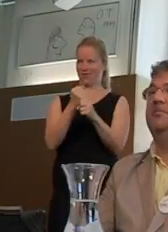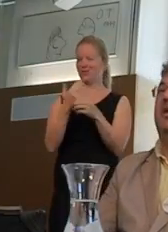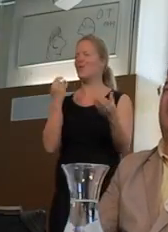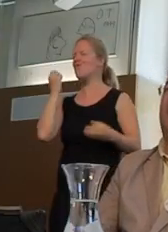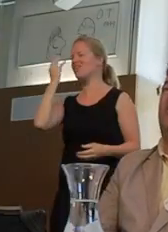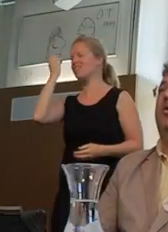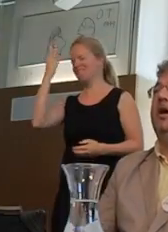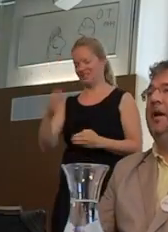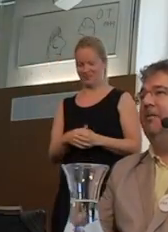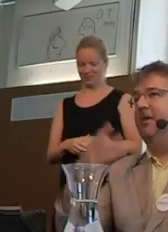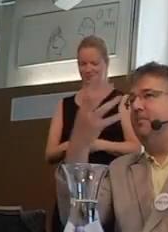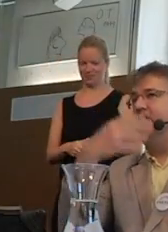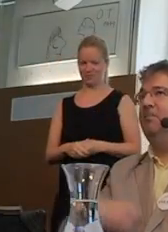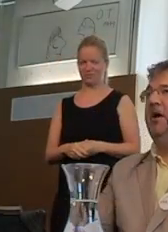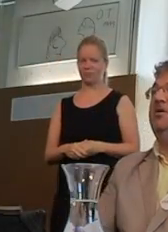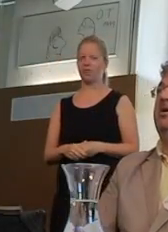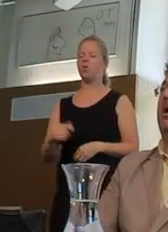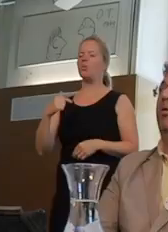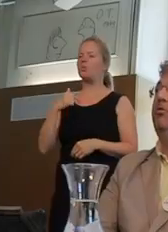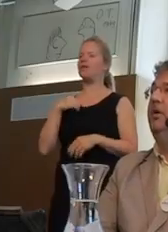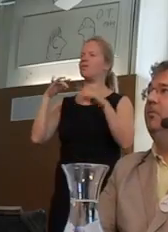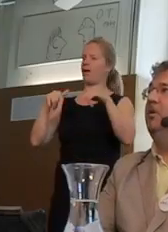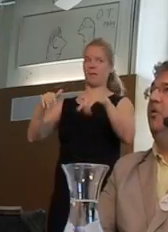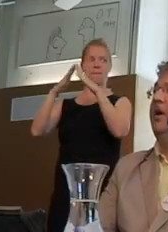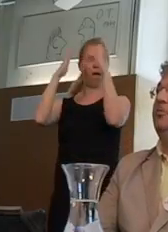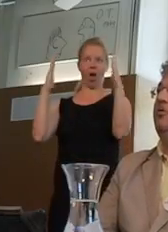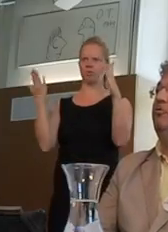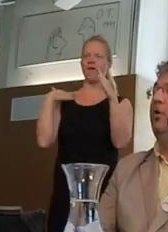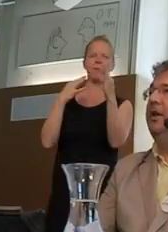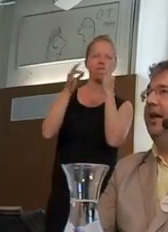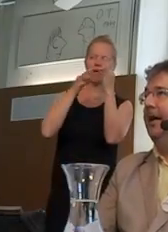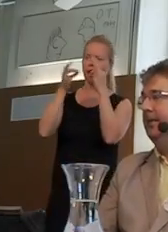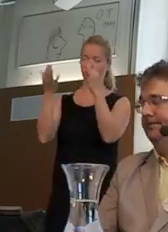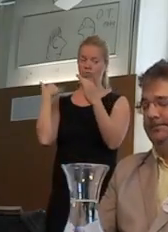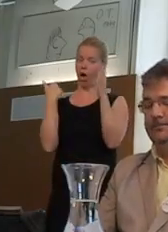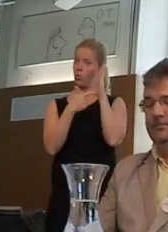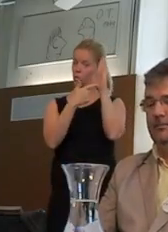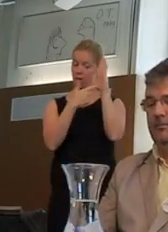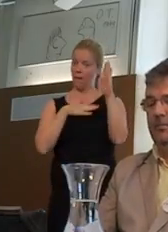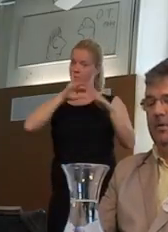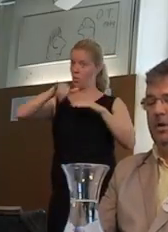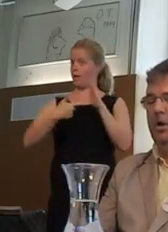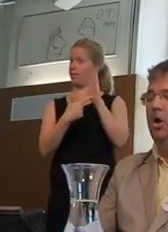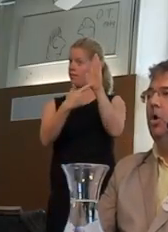Fantasie. Und ich habe ein Assessment gemacht hier im Hause und habe das auch vorgetragen.